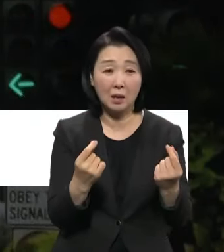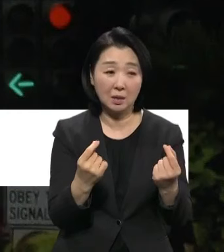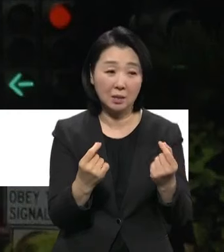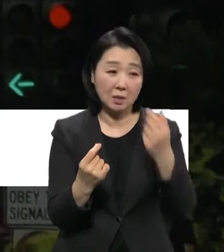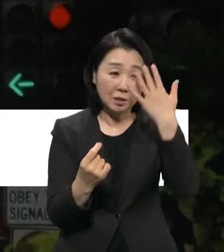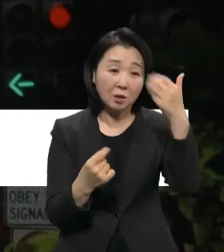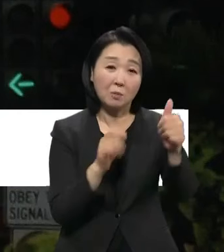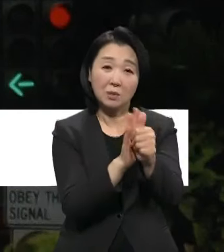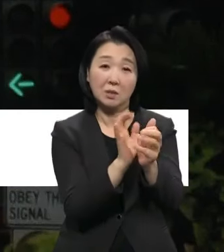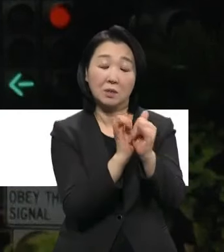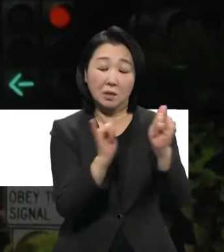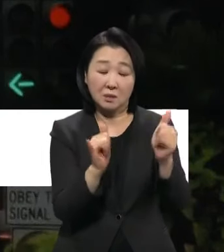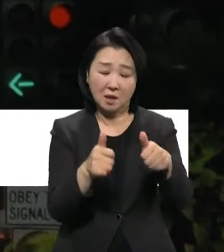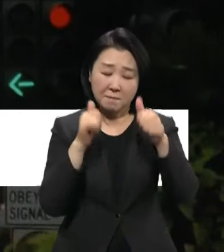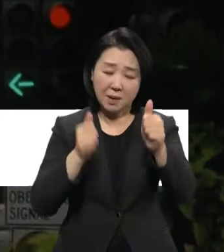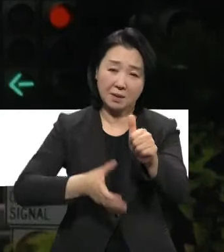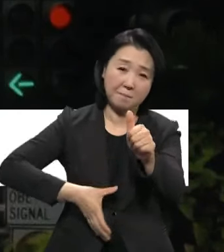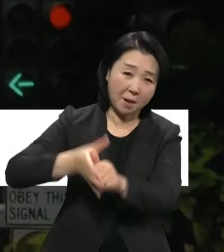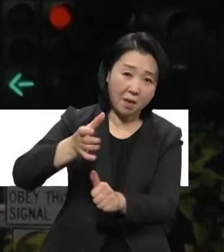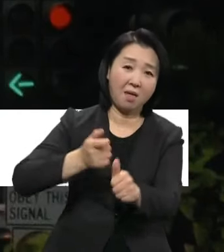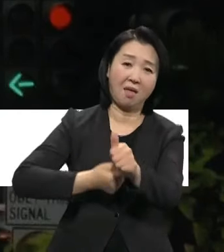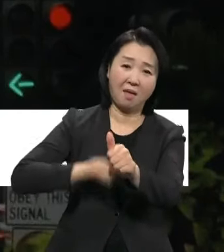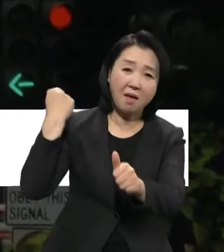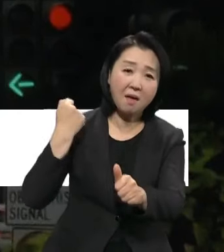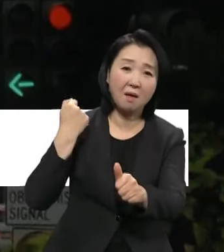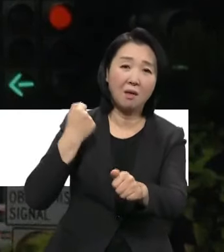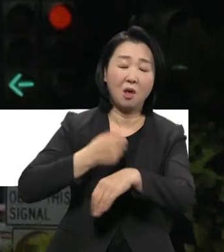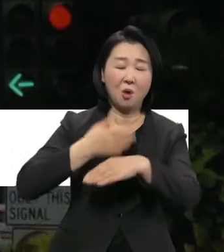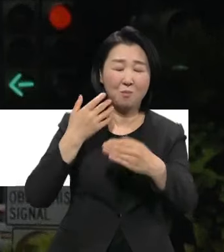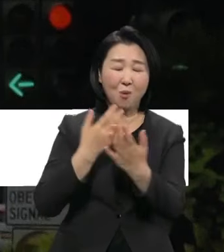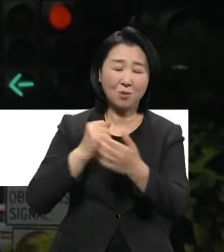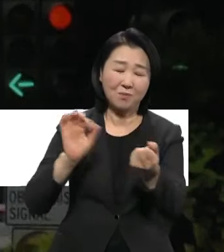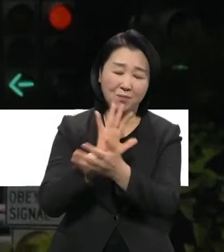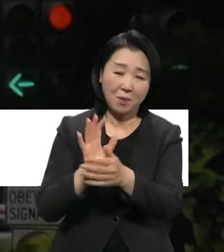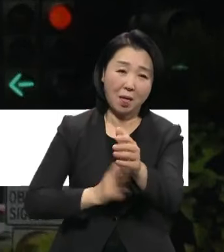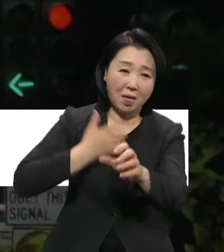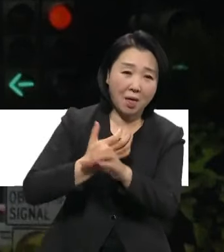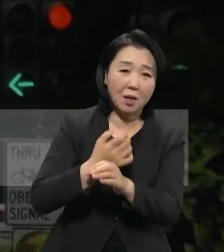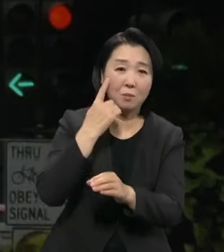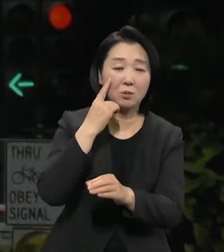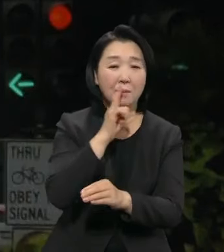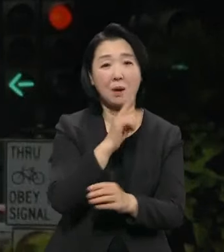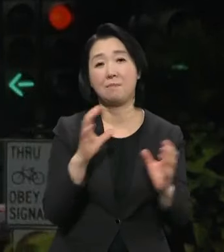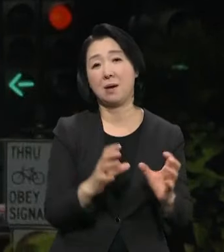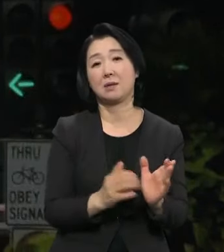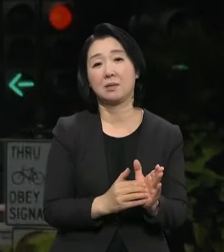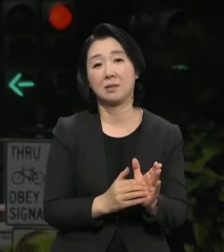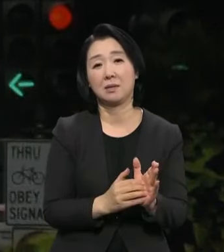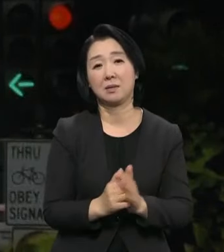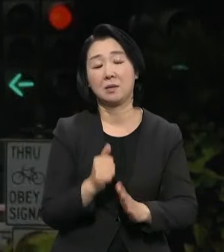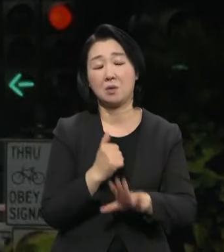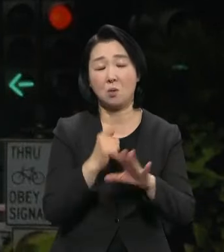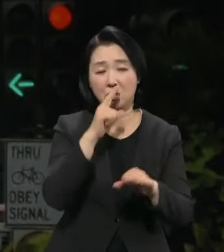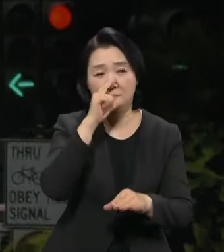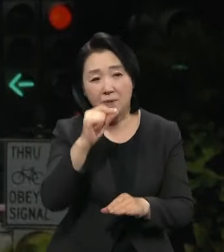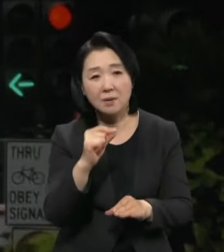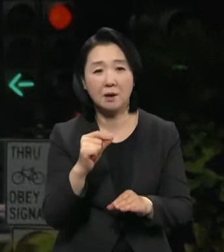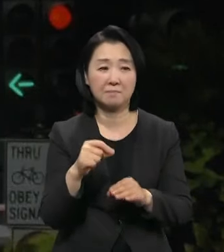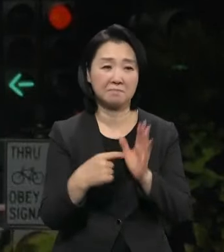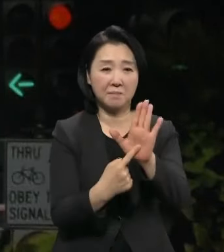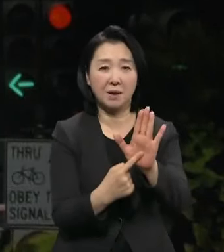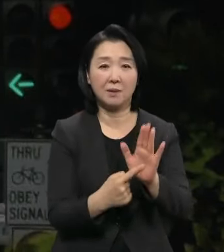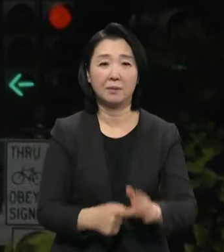사이에선 판사를 처형해야 한다 무장 본기를 일으키자 어 이런 주장이 쏟아져 나왔던 터라 상당히 민감한 발언일